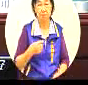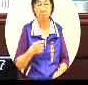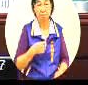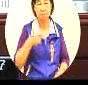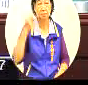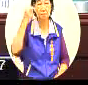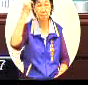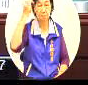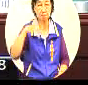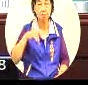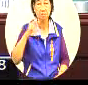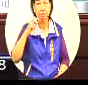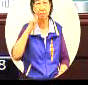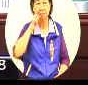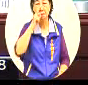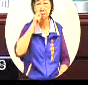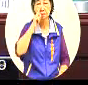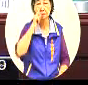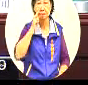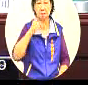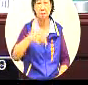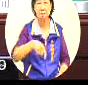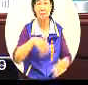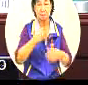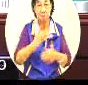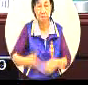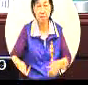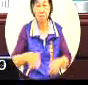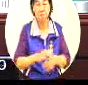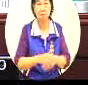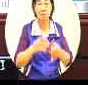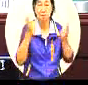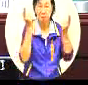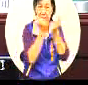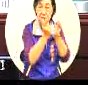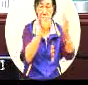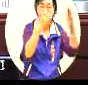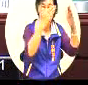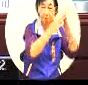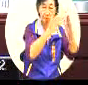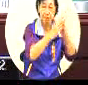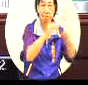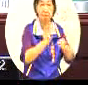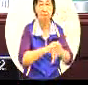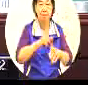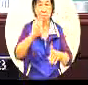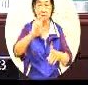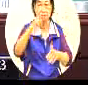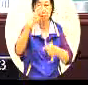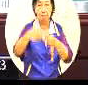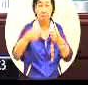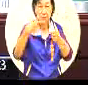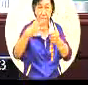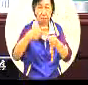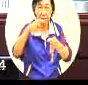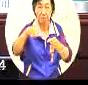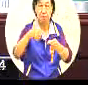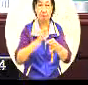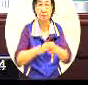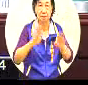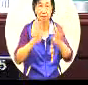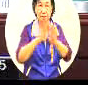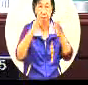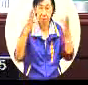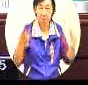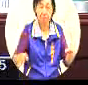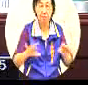污水下水道接管台北市伫72年都开始收污水下水道的接管费用，大概到